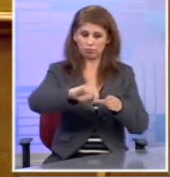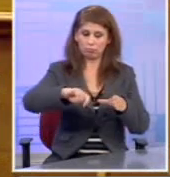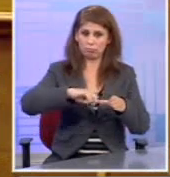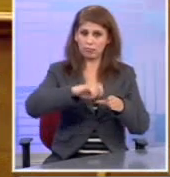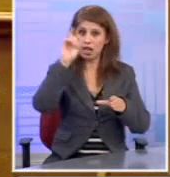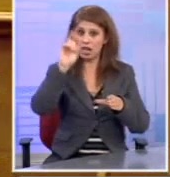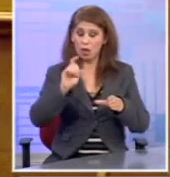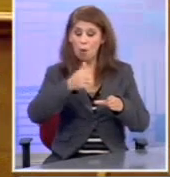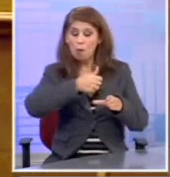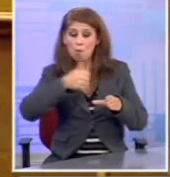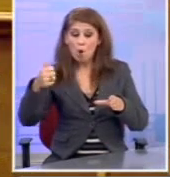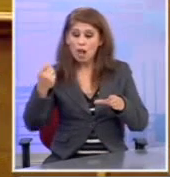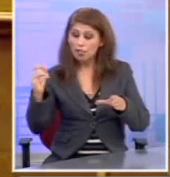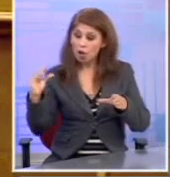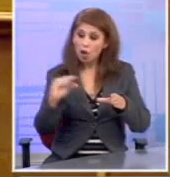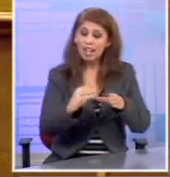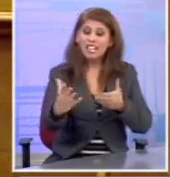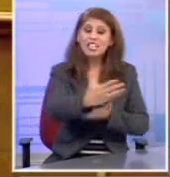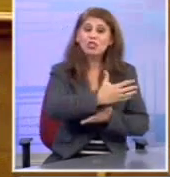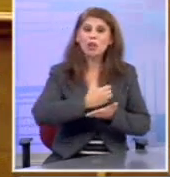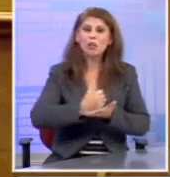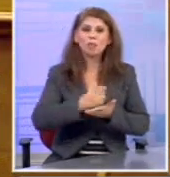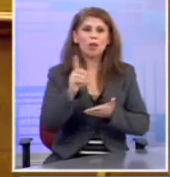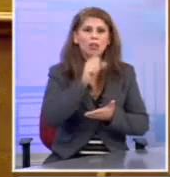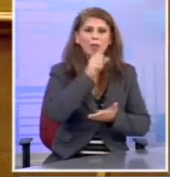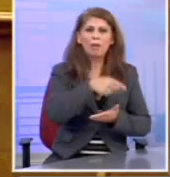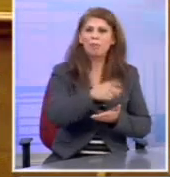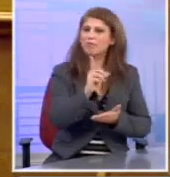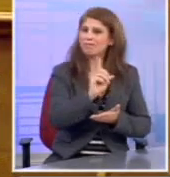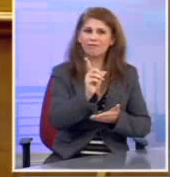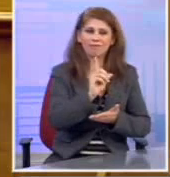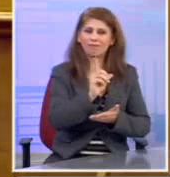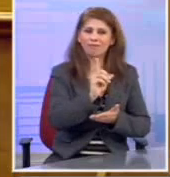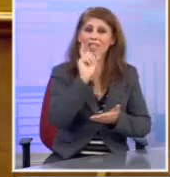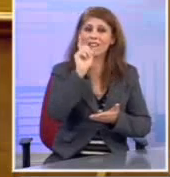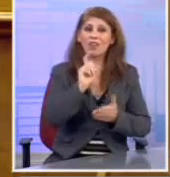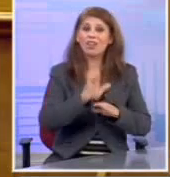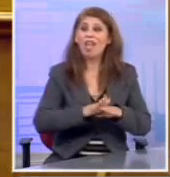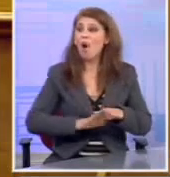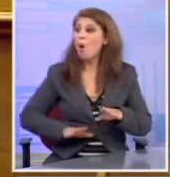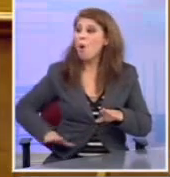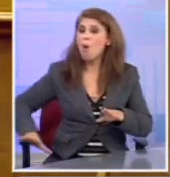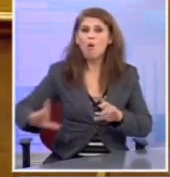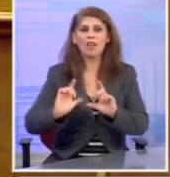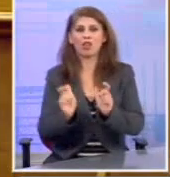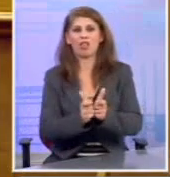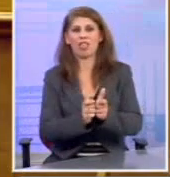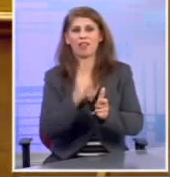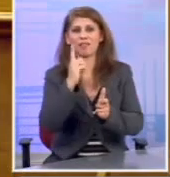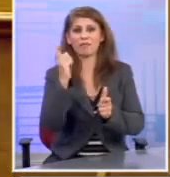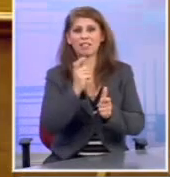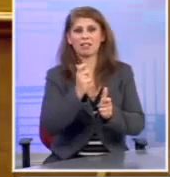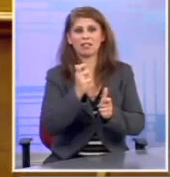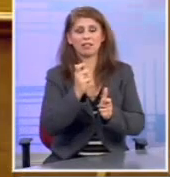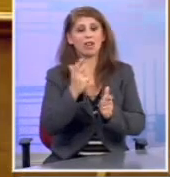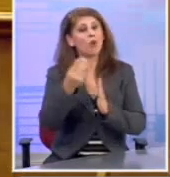αποκλειστική πηγή εισοδήματος, όχι για τον ηλικιωμένο, ίσως και για όλη την οικογένεια, για τρεις γενιές